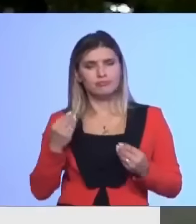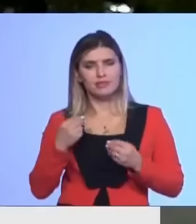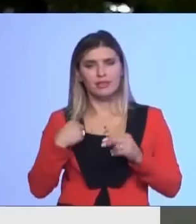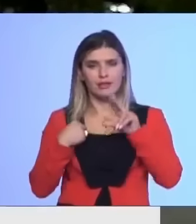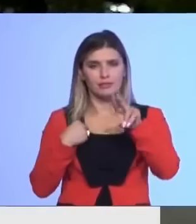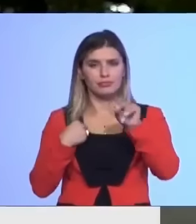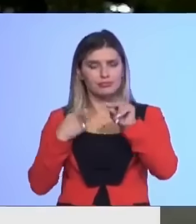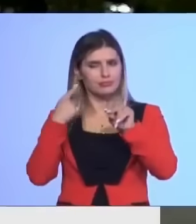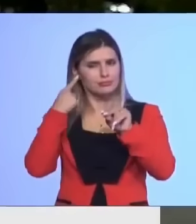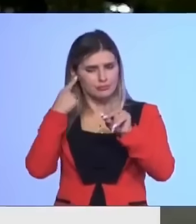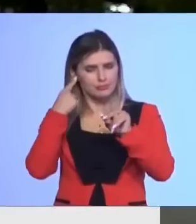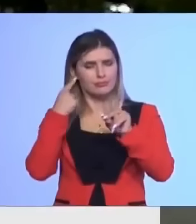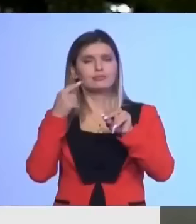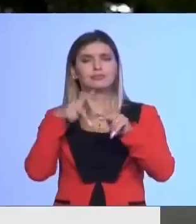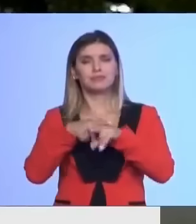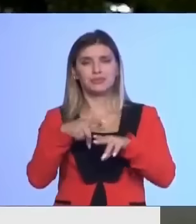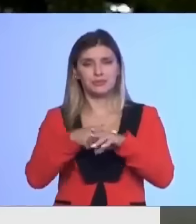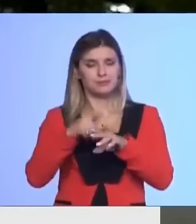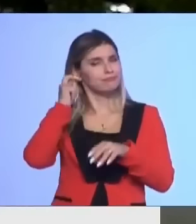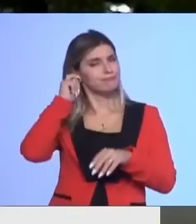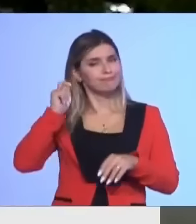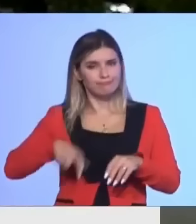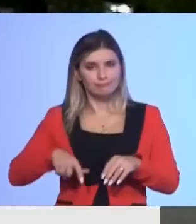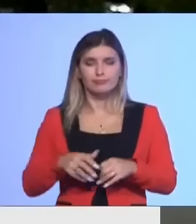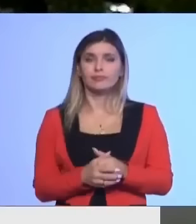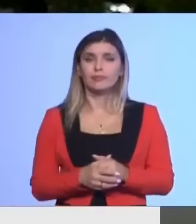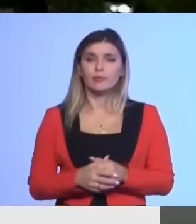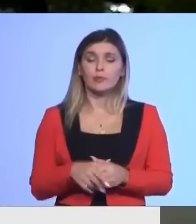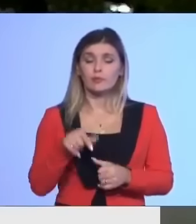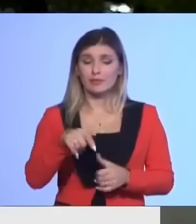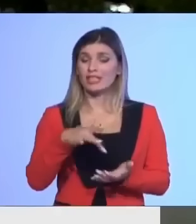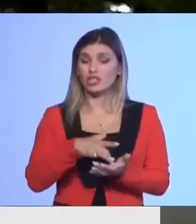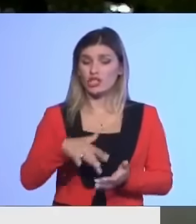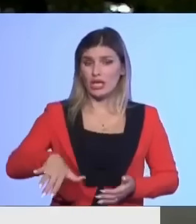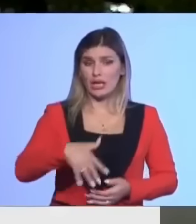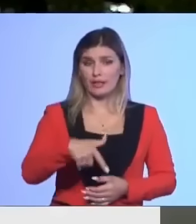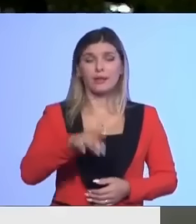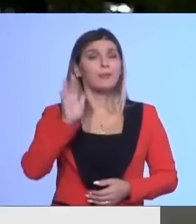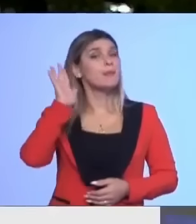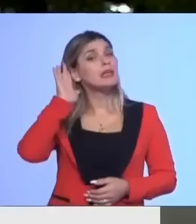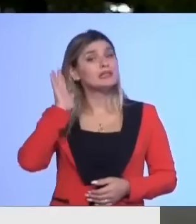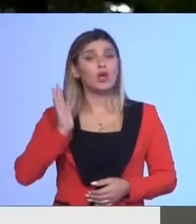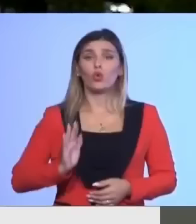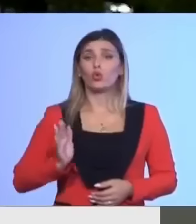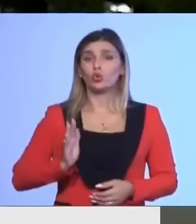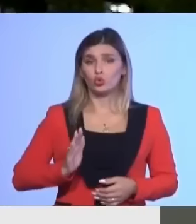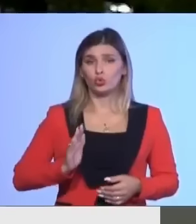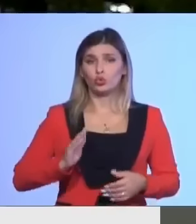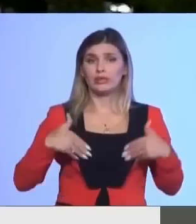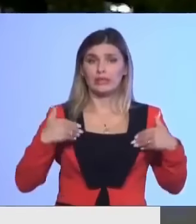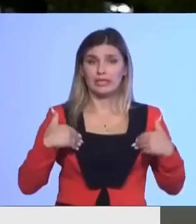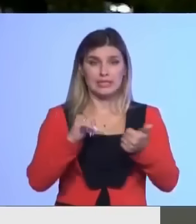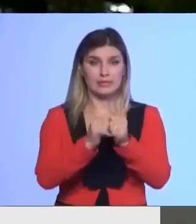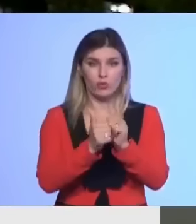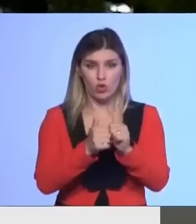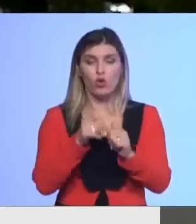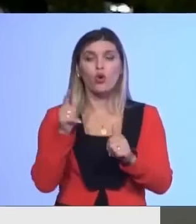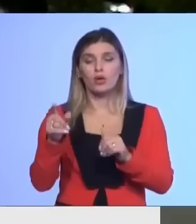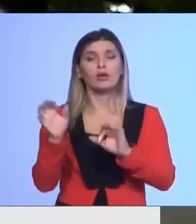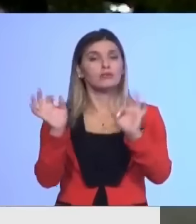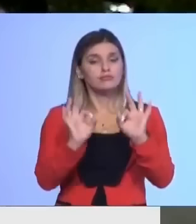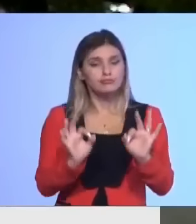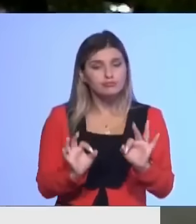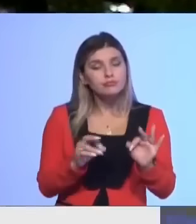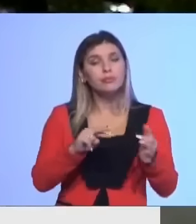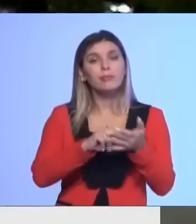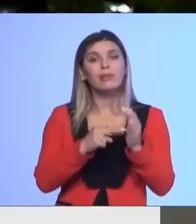vetën dalje. Në sheshin George Bush në kryeqytet, Ministria për Kulturën dhe Sport kishte organizuar pritje shtetërore